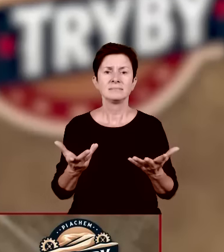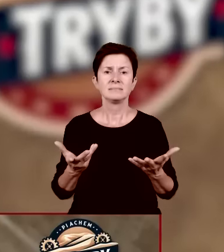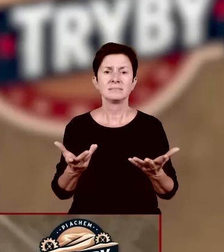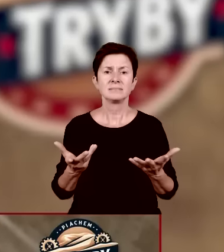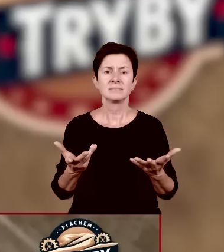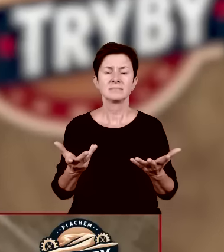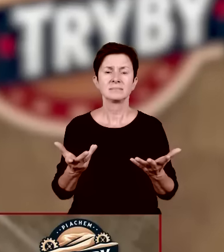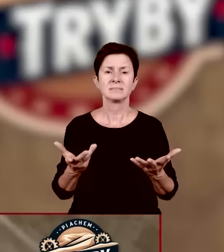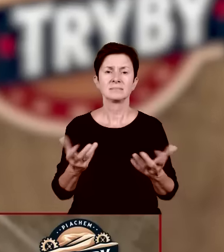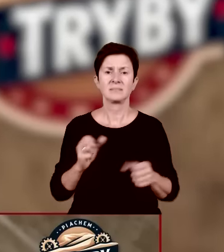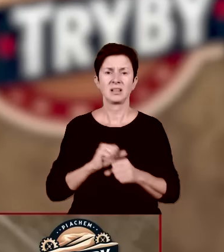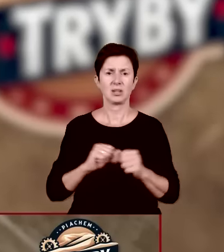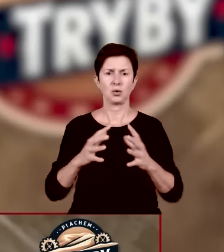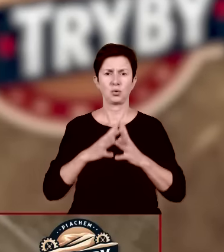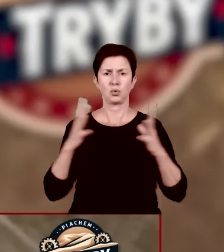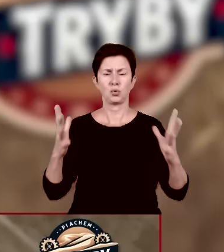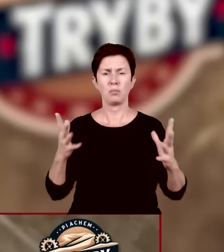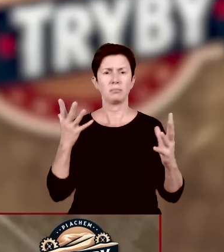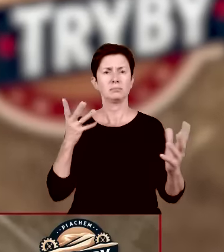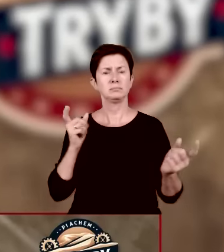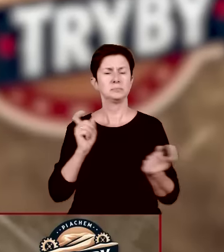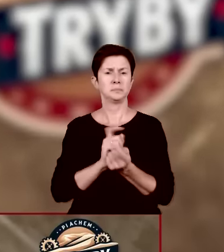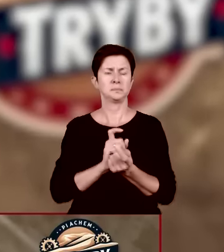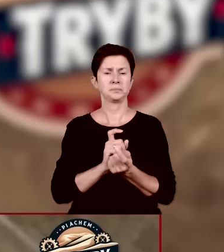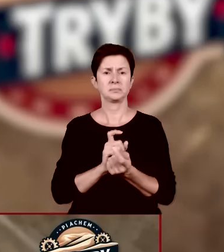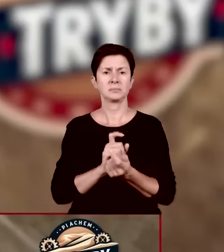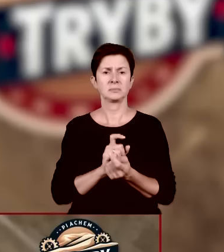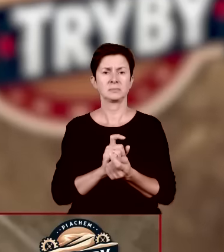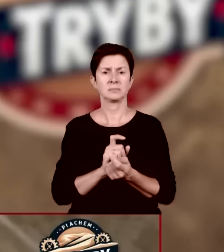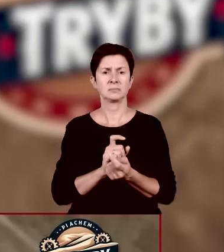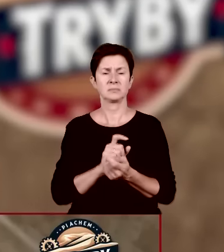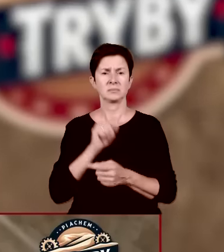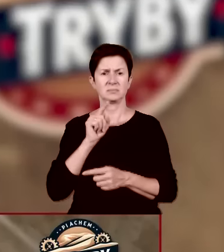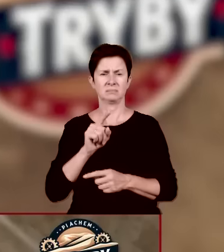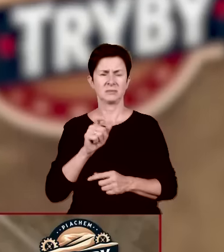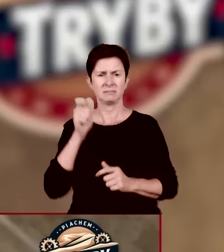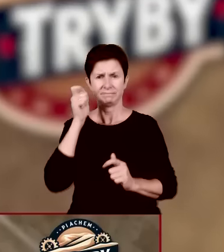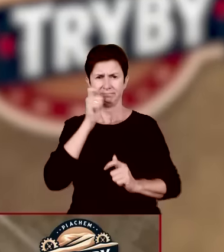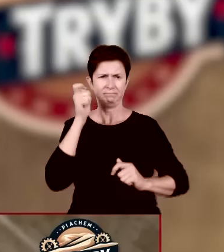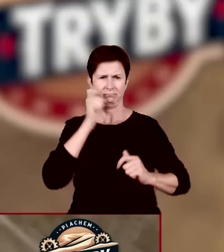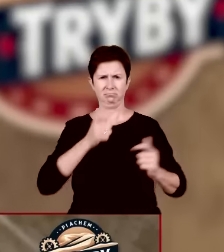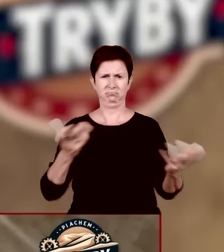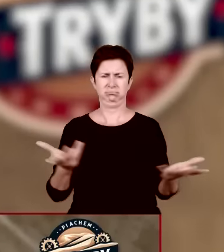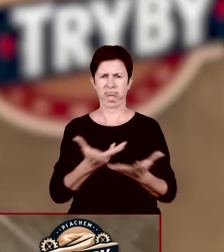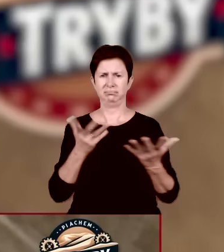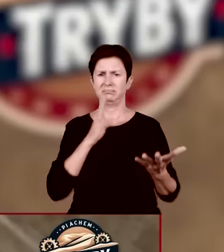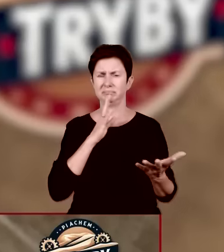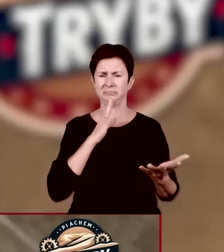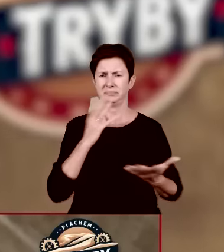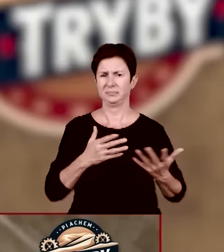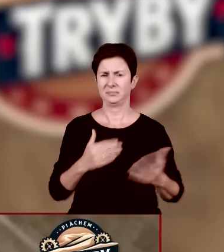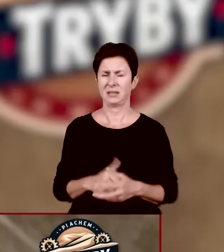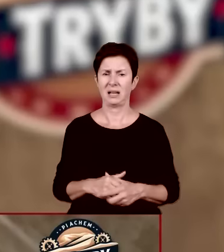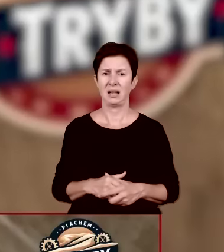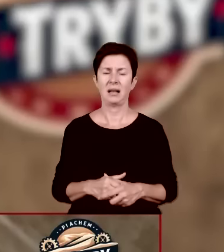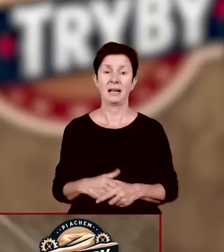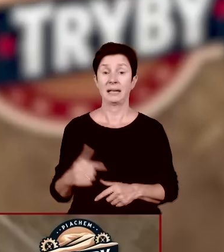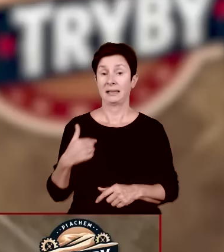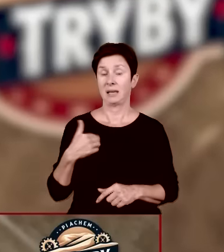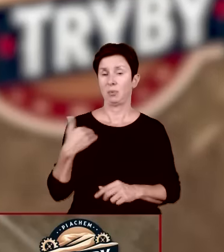jest ogromny protest przeciwko takiemu barbarzyństwu, bo ja na przykład rozmawiałem